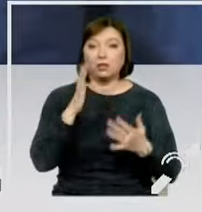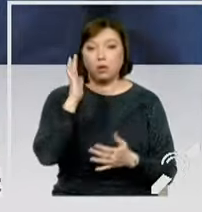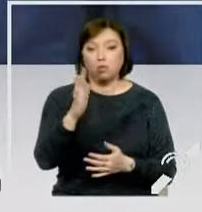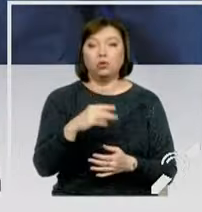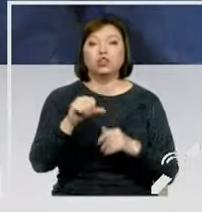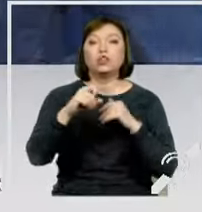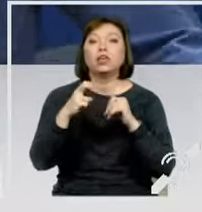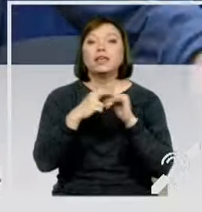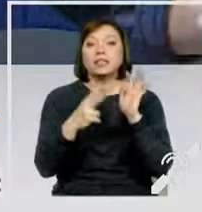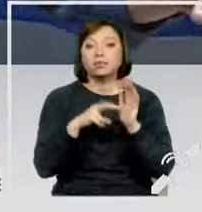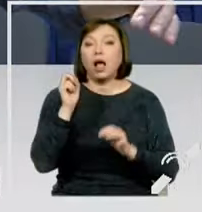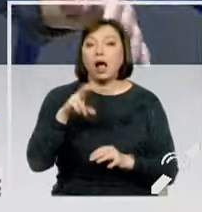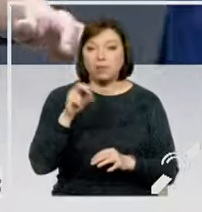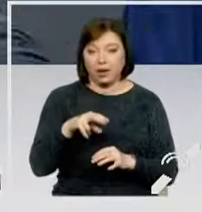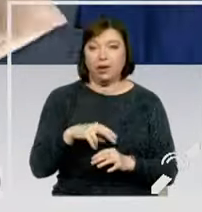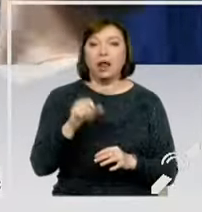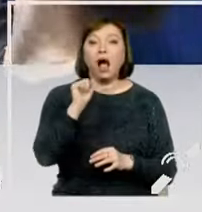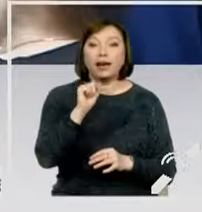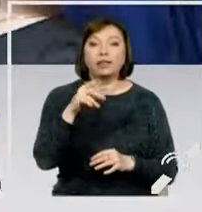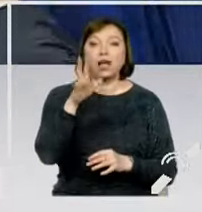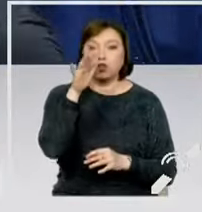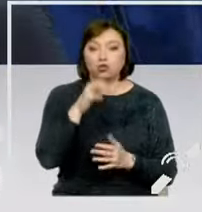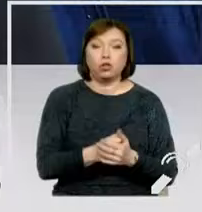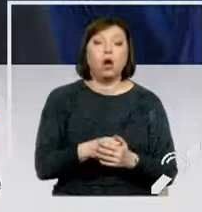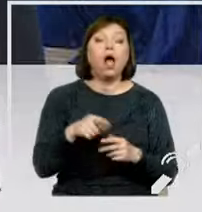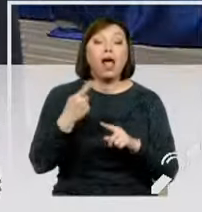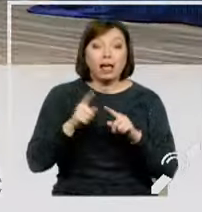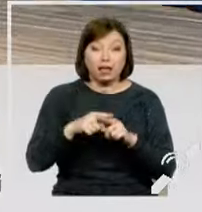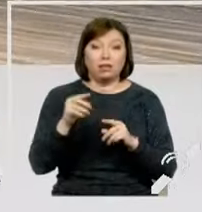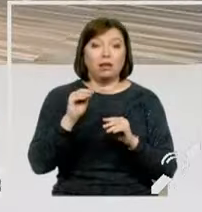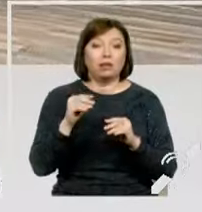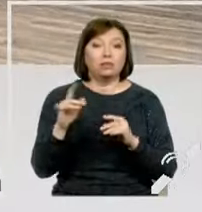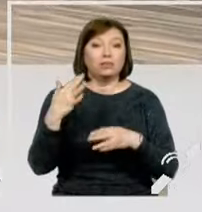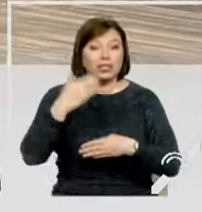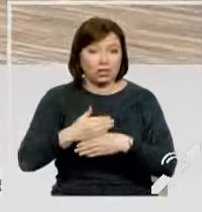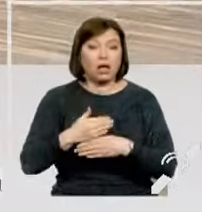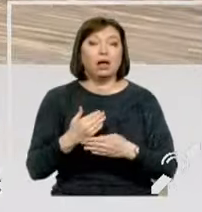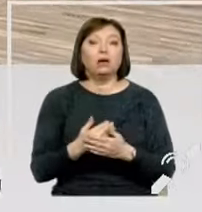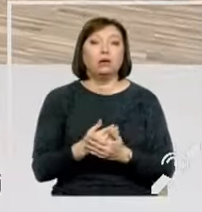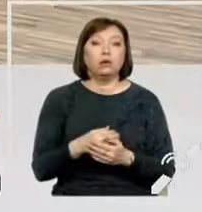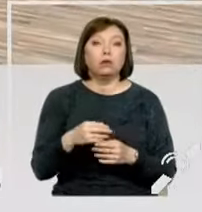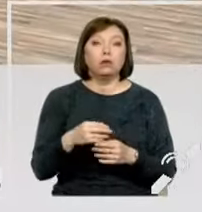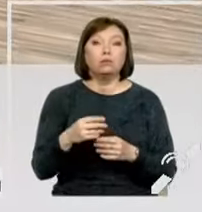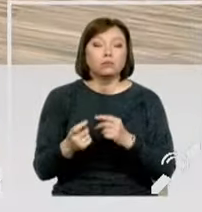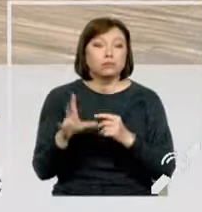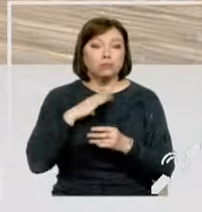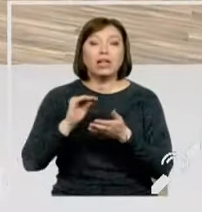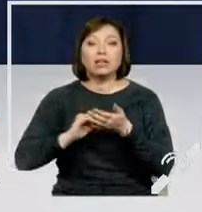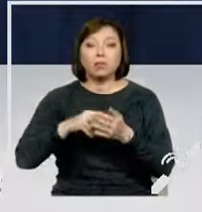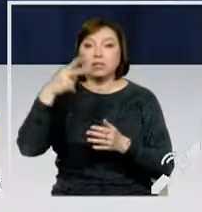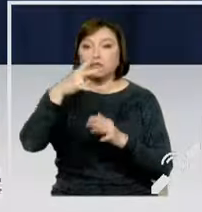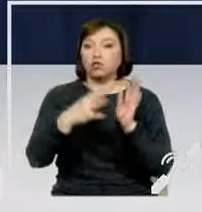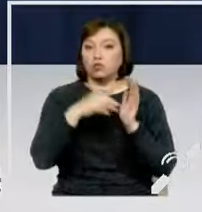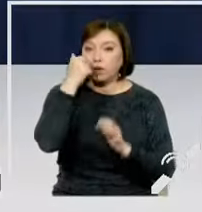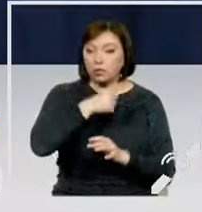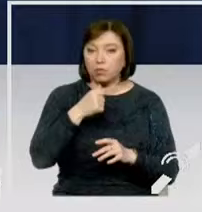pe 17 aprilie la Arena Chișinău. Romanul Temă pentru acasă al scriitorului basarabean Nicolae Dabija a apărut în 2009, este